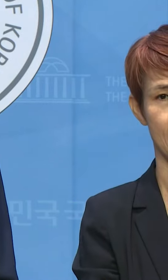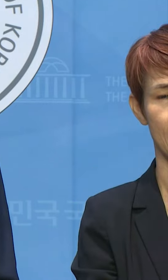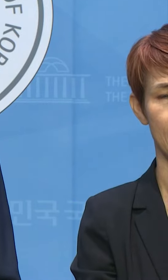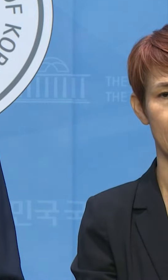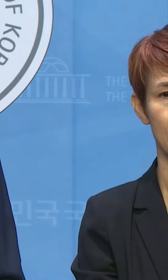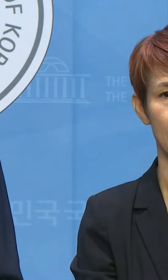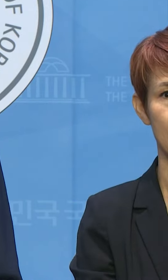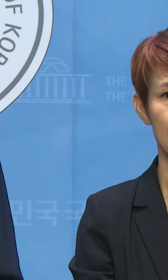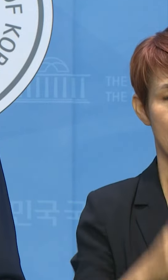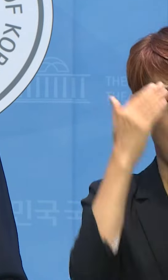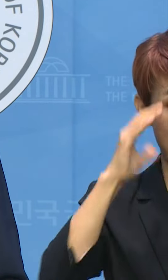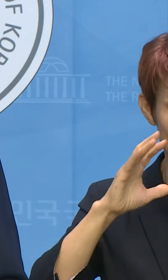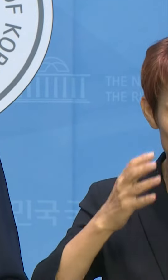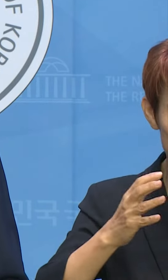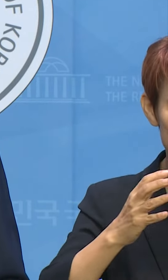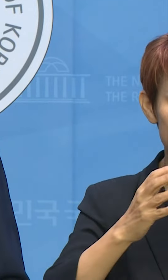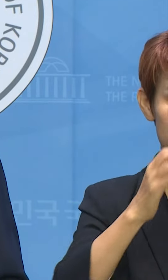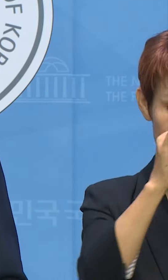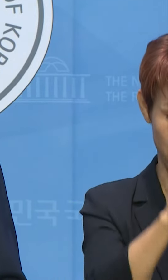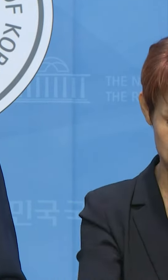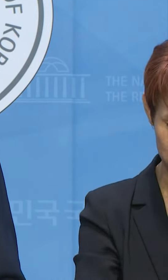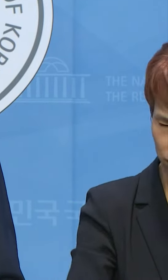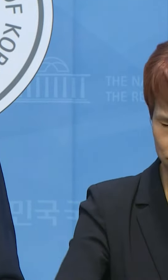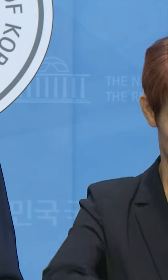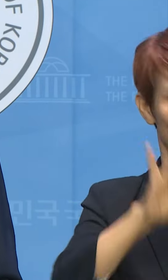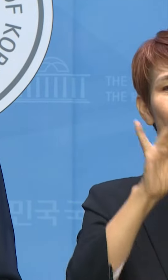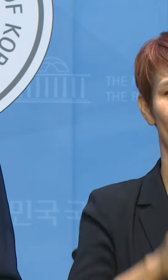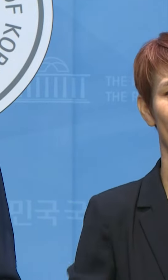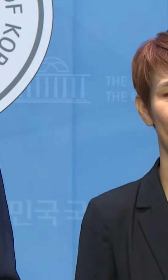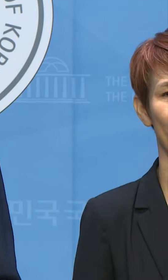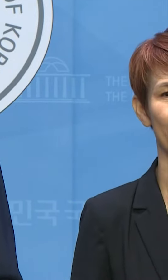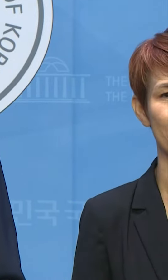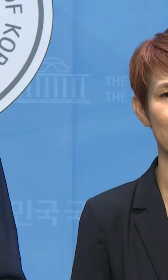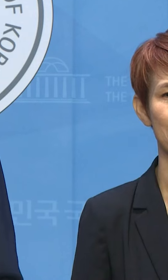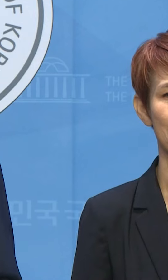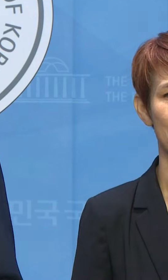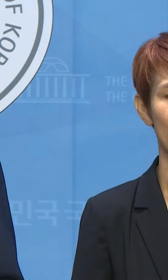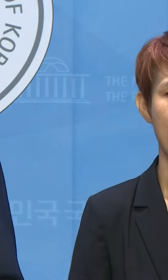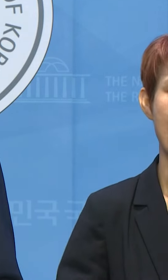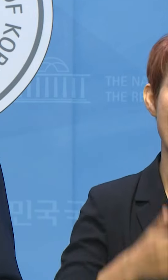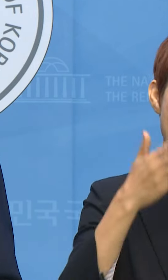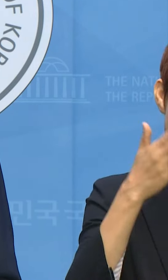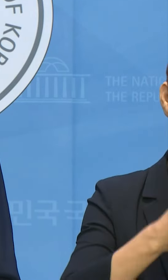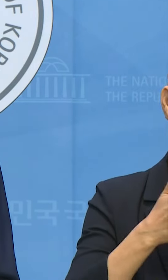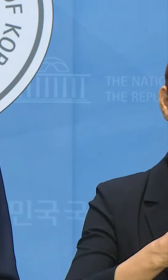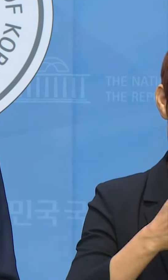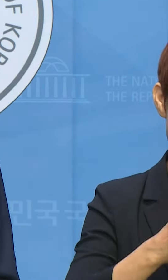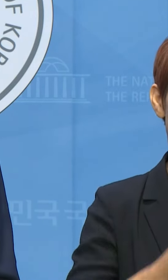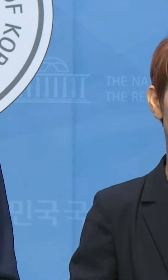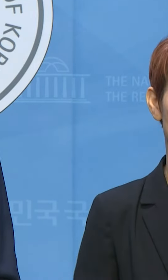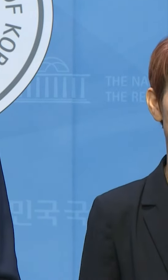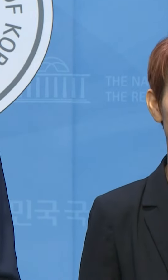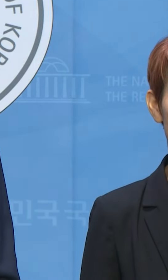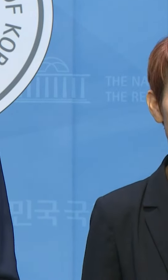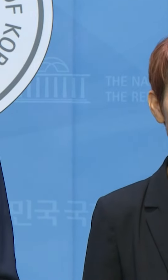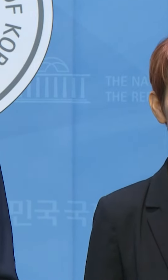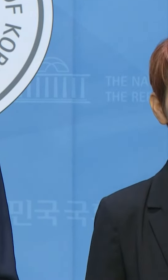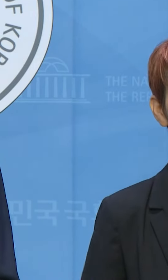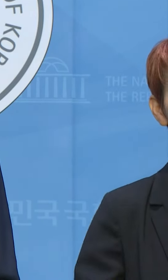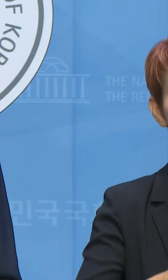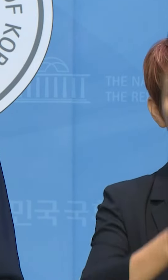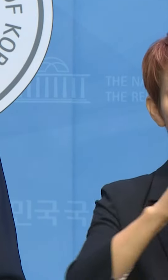되었습니다 대한민국 헌정사에 전무한 일입니다 그저 감사할뿐입니다